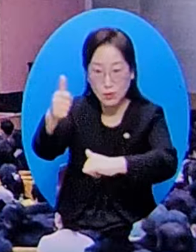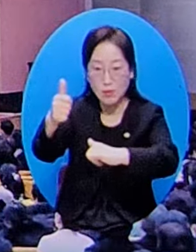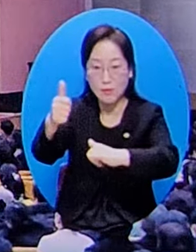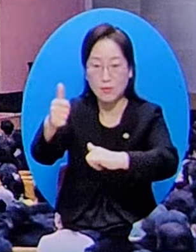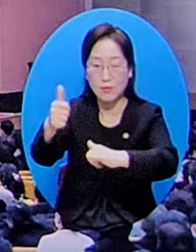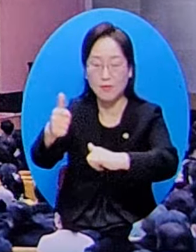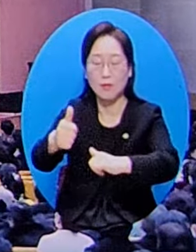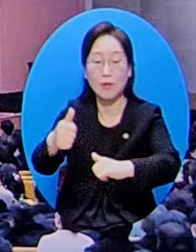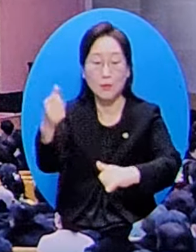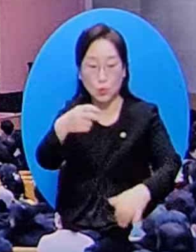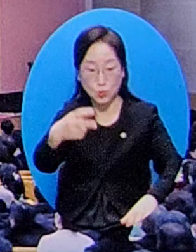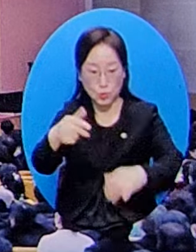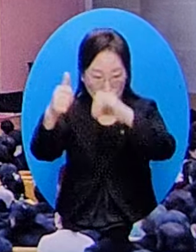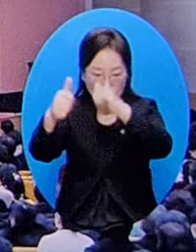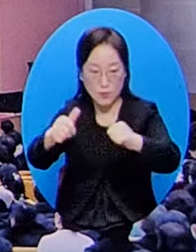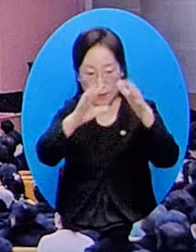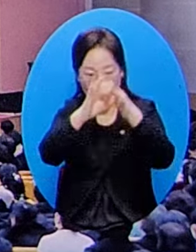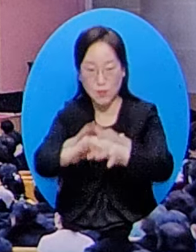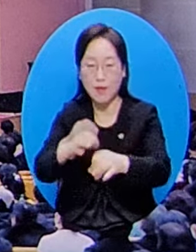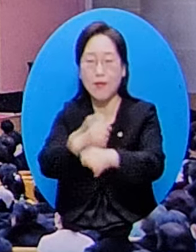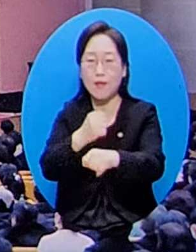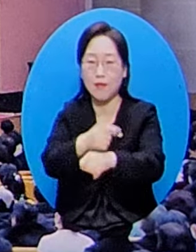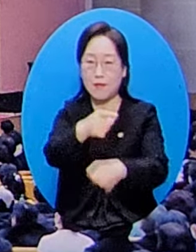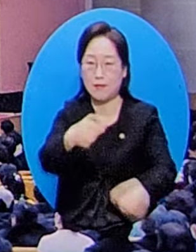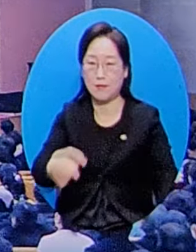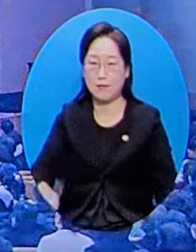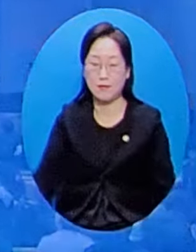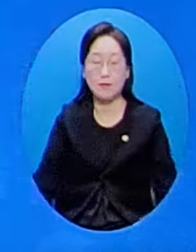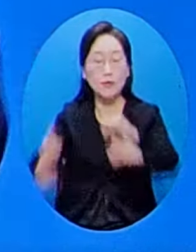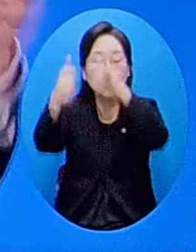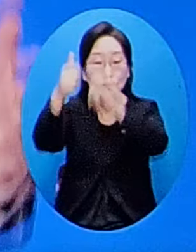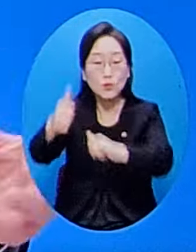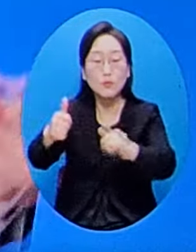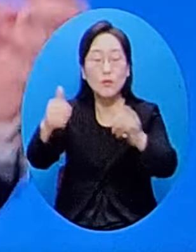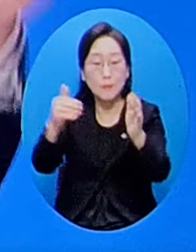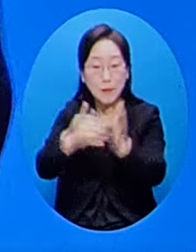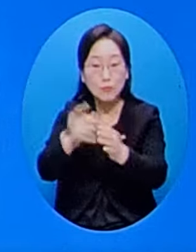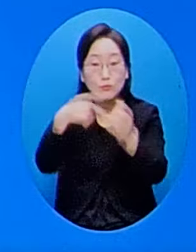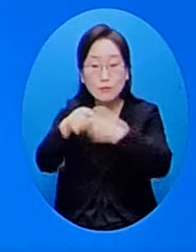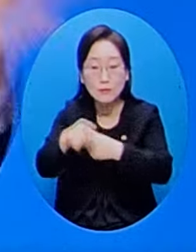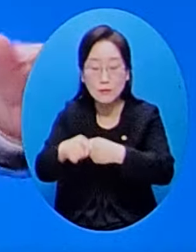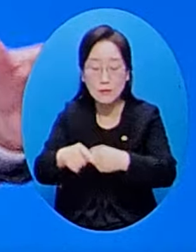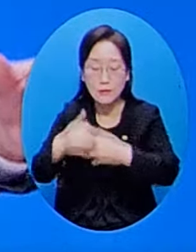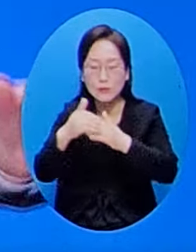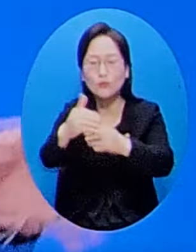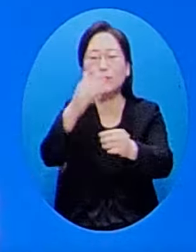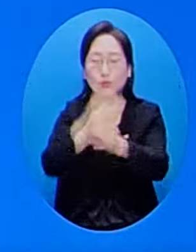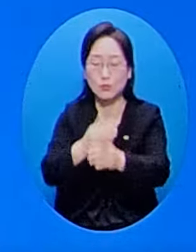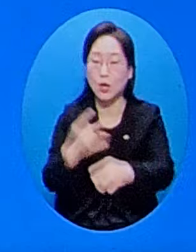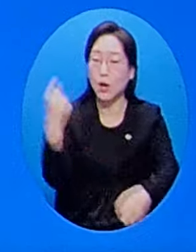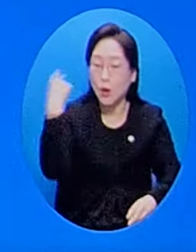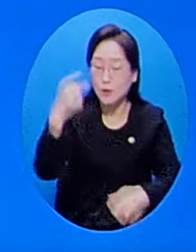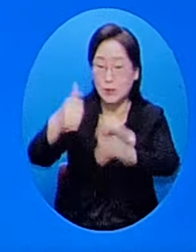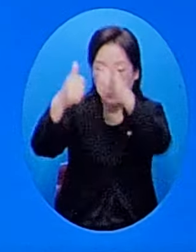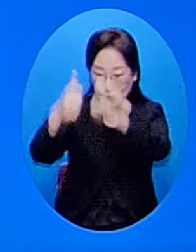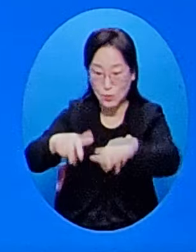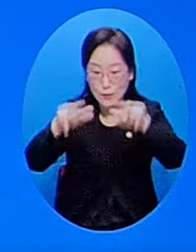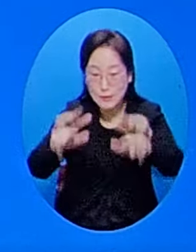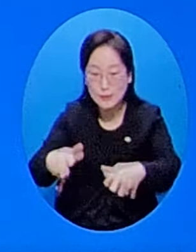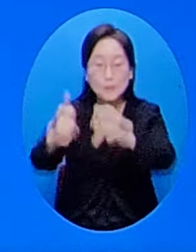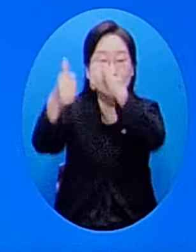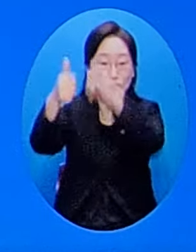한번 충성하라는 말이 나오는데 여기 충성하였음에란 말은 진행형입니다. 어저께도 충성했고 지금도